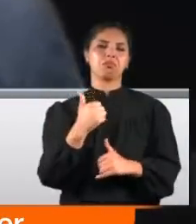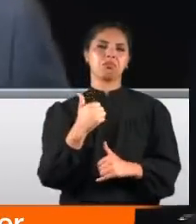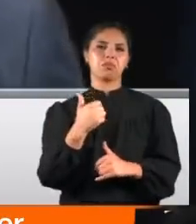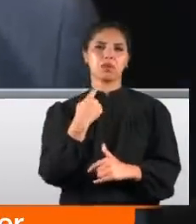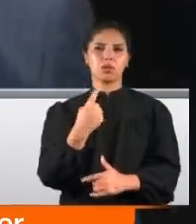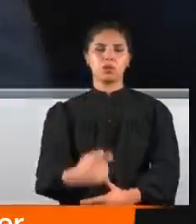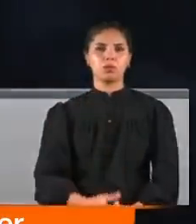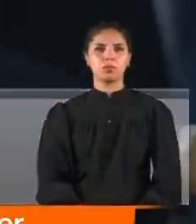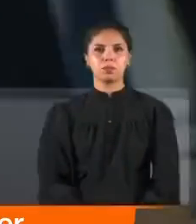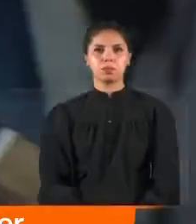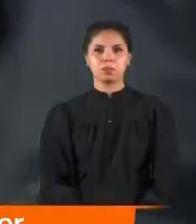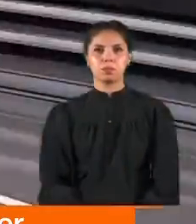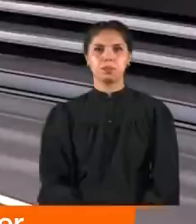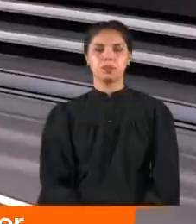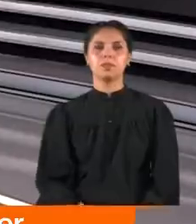konuşuluyor.